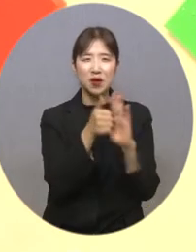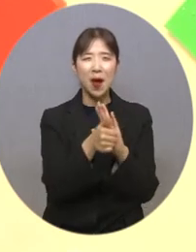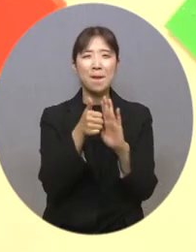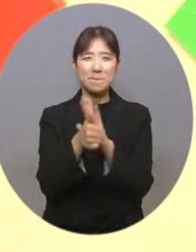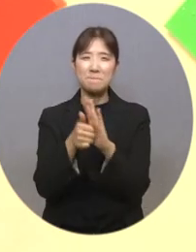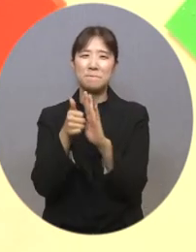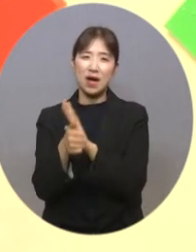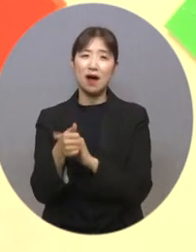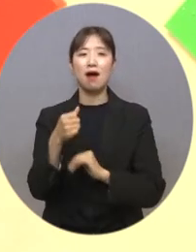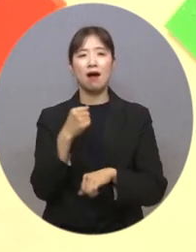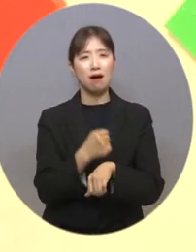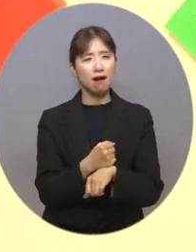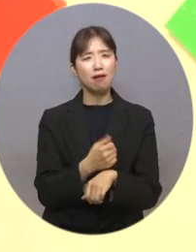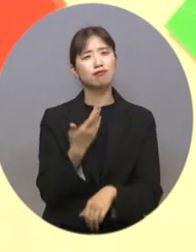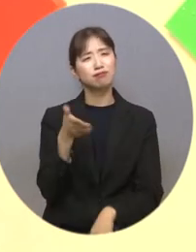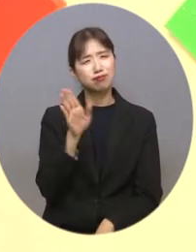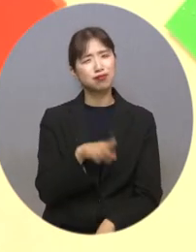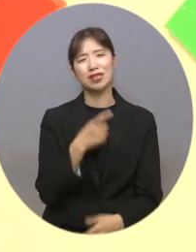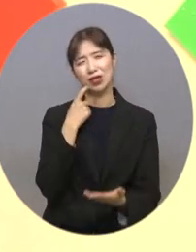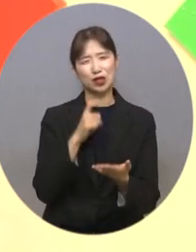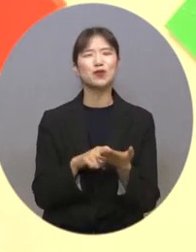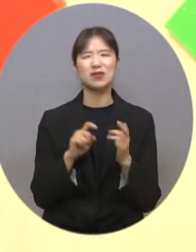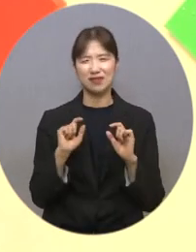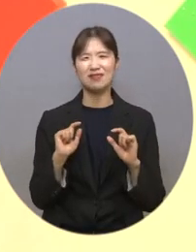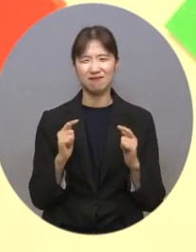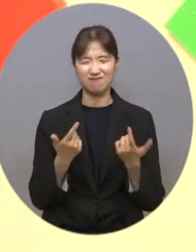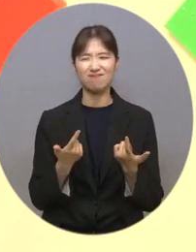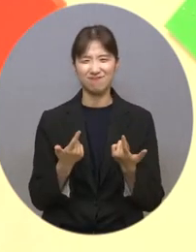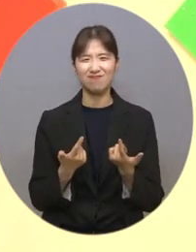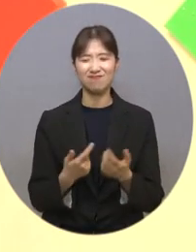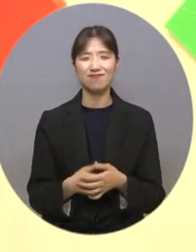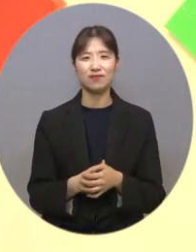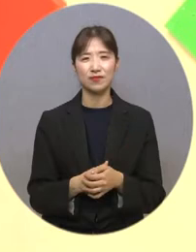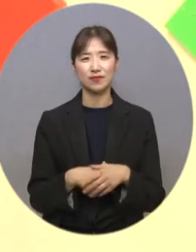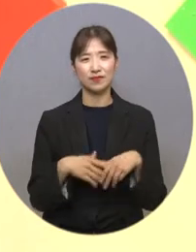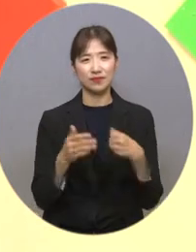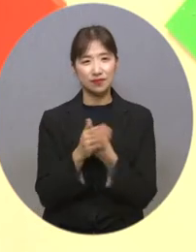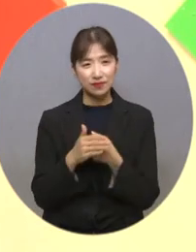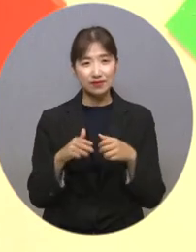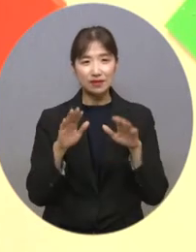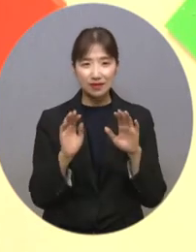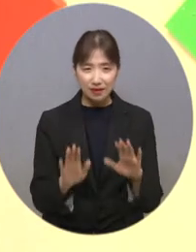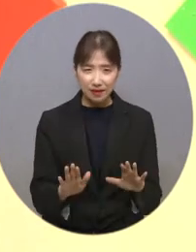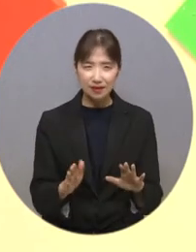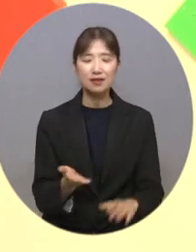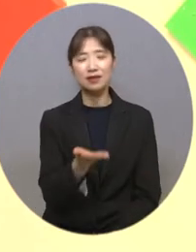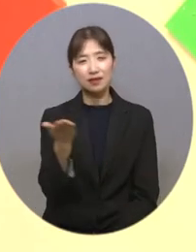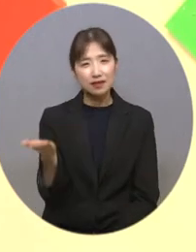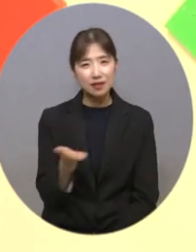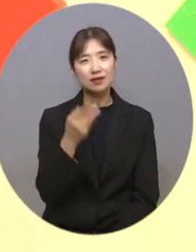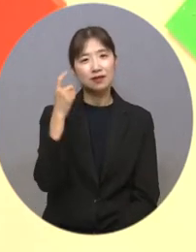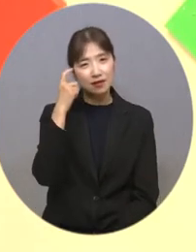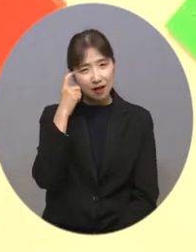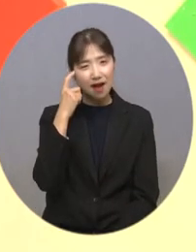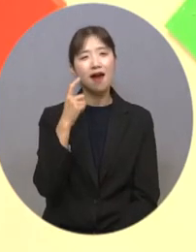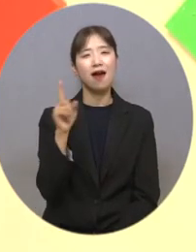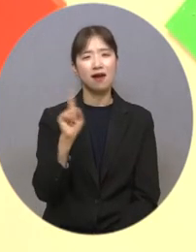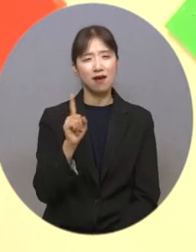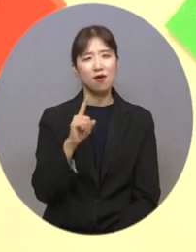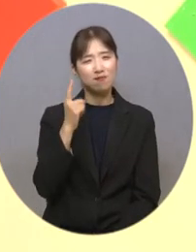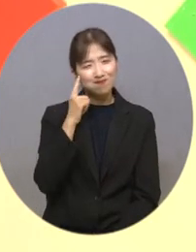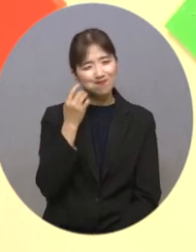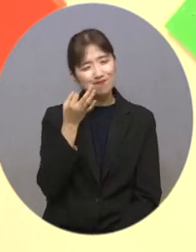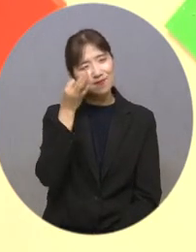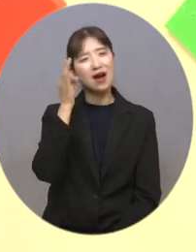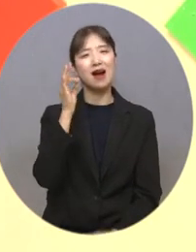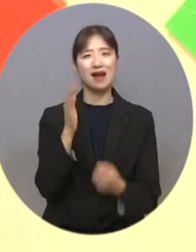다니면서 또 해도 그 부분들이 쉽지는 않았던 부분들인 것 같아요. 네. 그래서 지금의 이제 그분들의 생각들이 자꾸